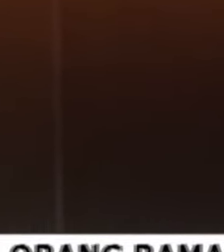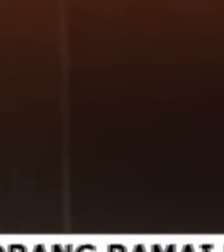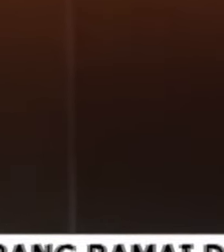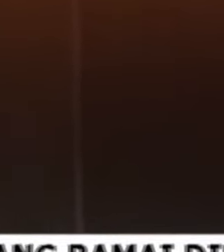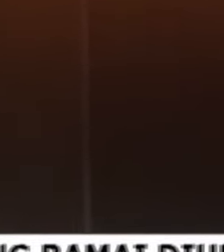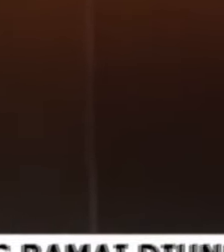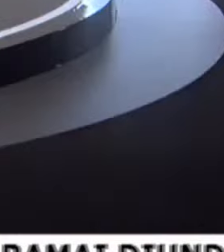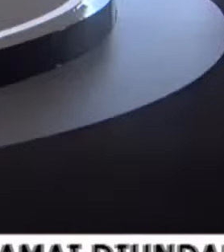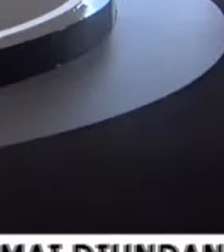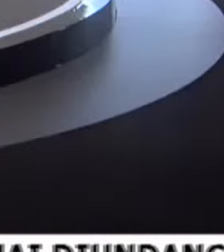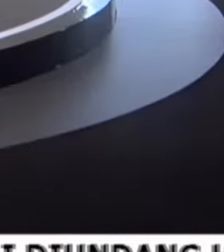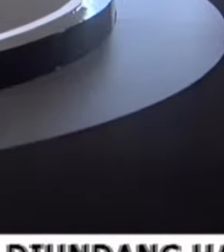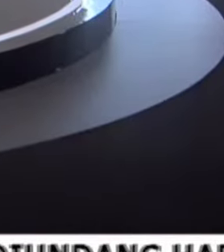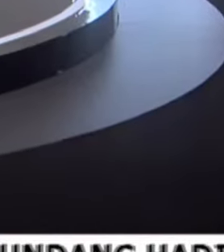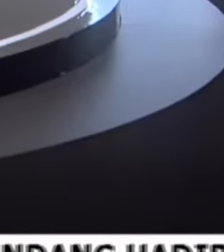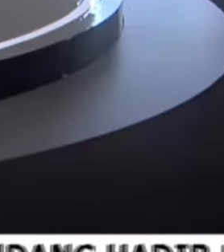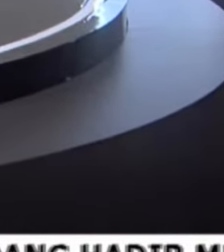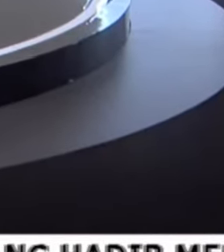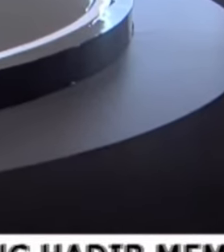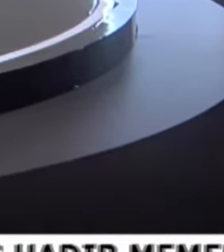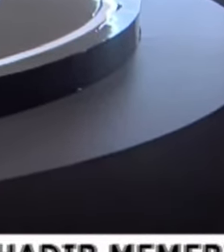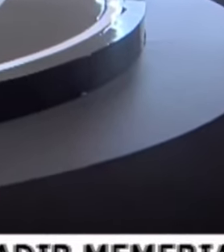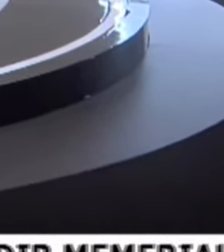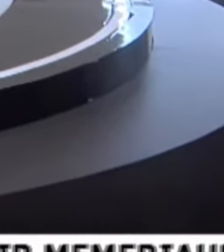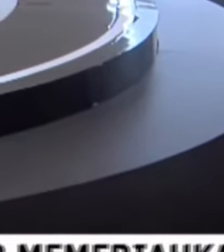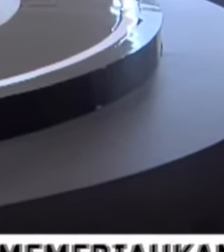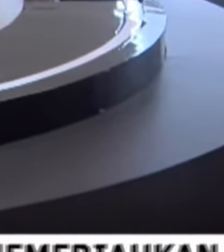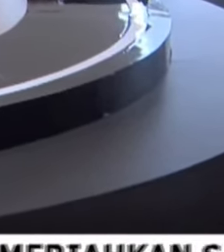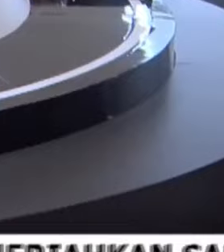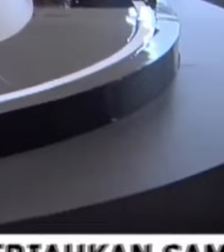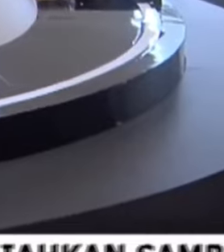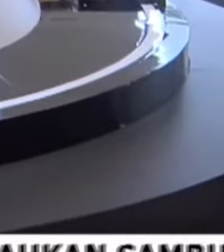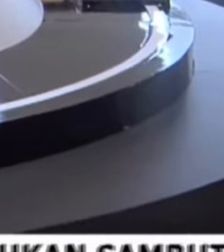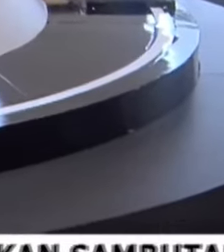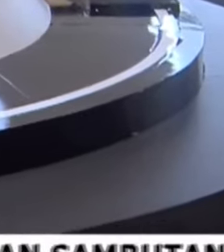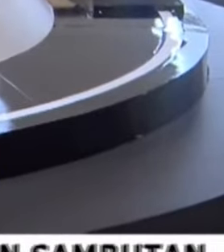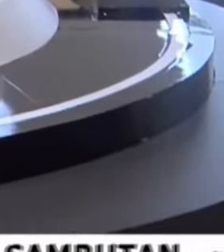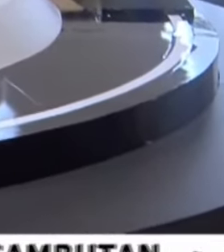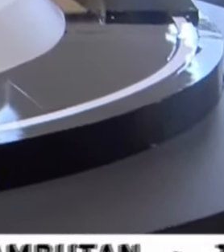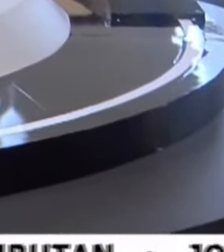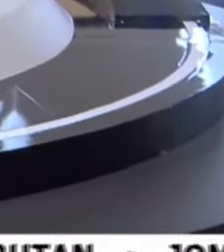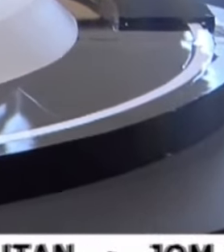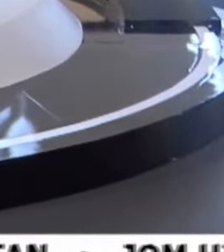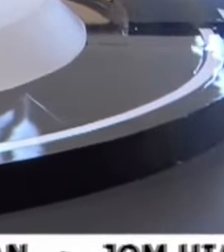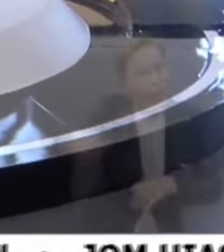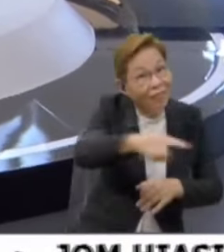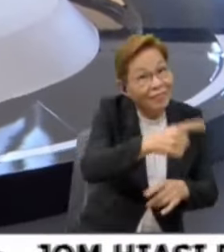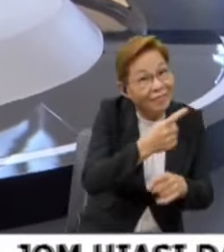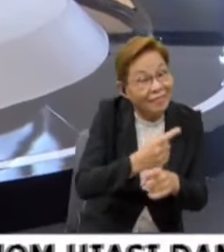disempurnakan ataupun diumumkan oleh pihak SPR hari ini hari yang penting untuk pengundi-pemudi